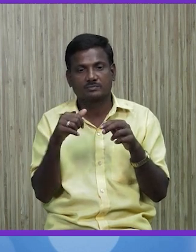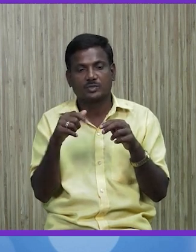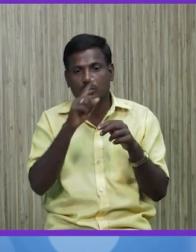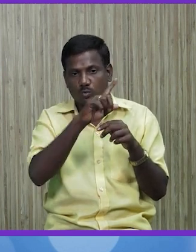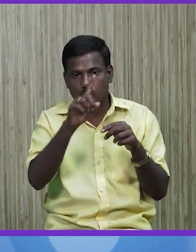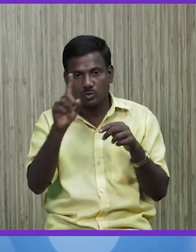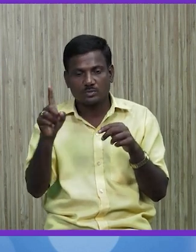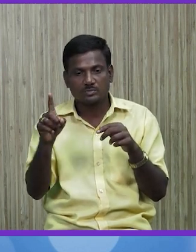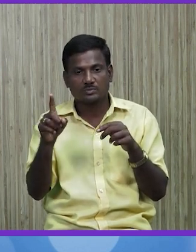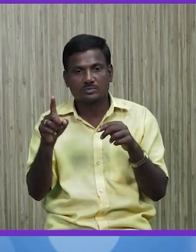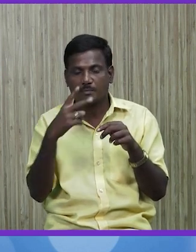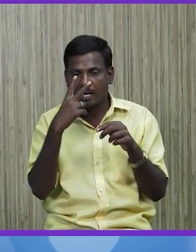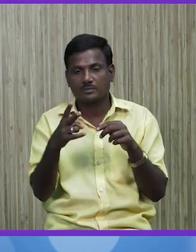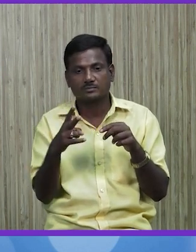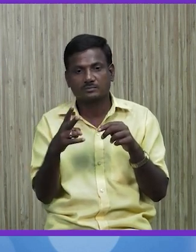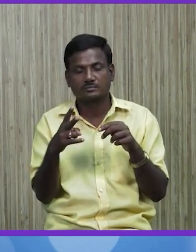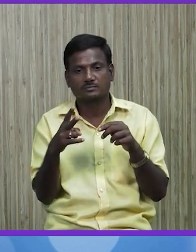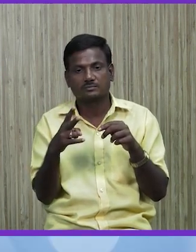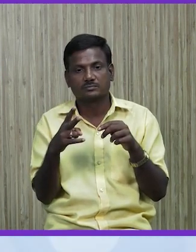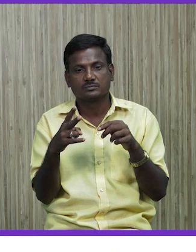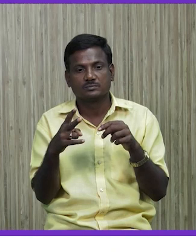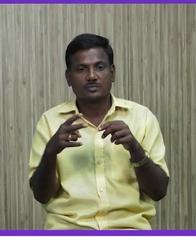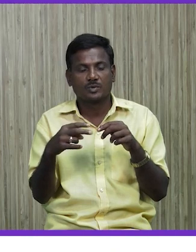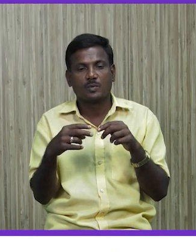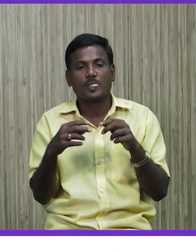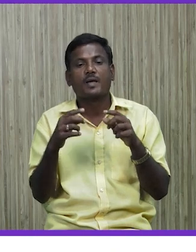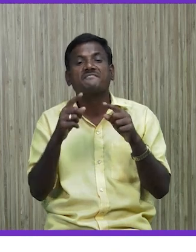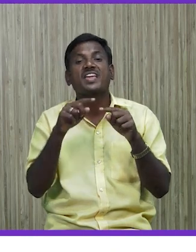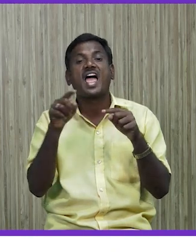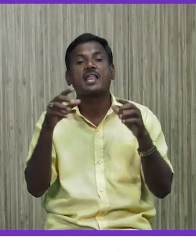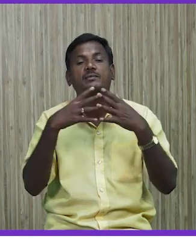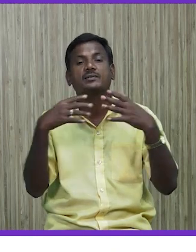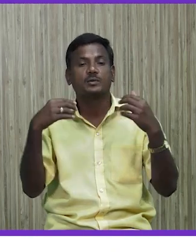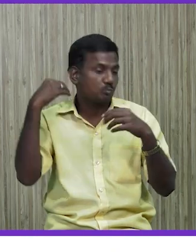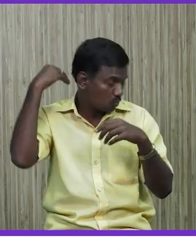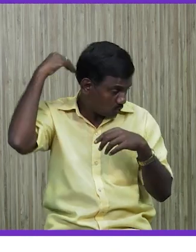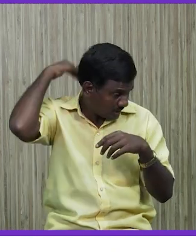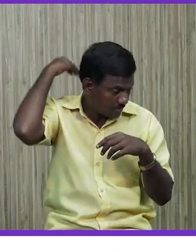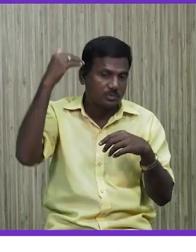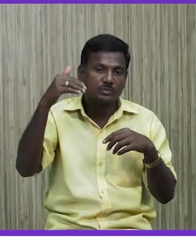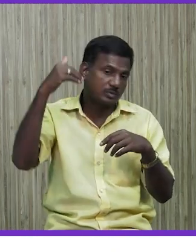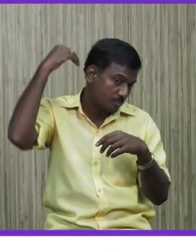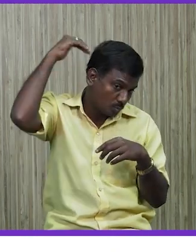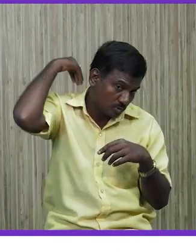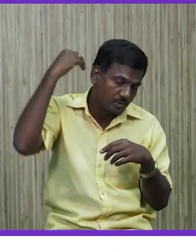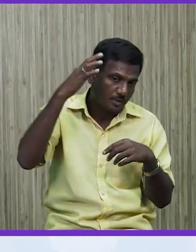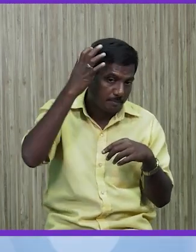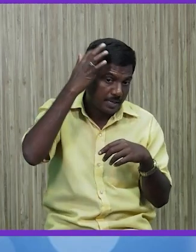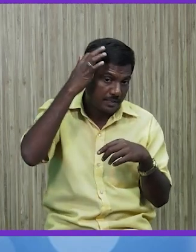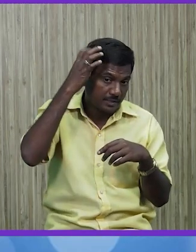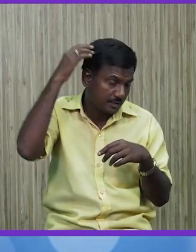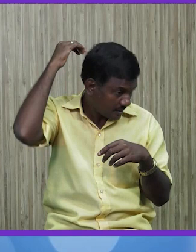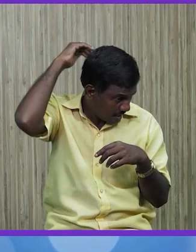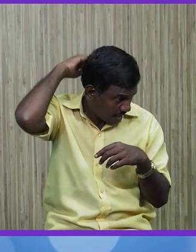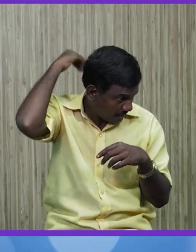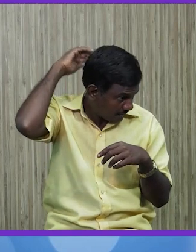ஒவ்வன்ராய் காண்போம் முதுகலும்பு தொடர் மண்டையோட்டின்